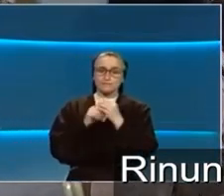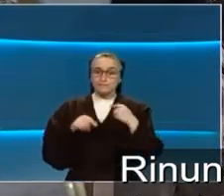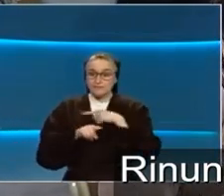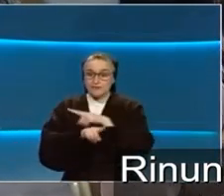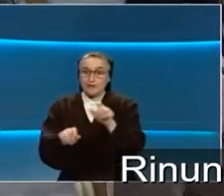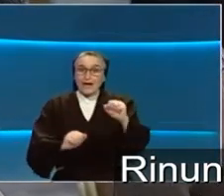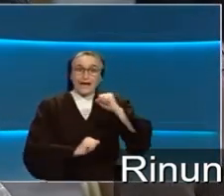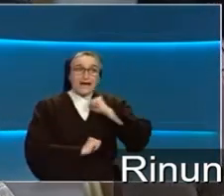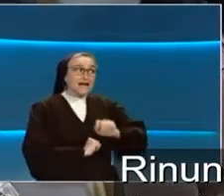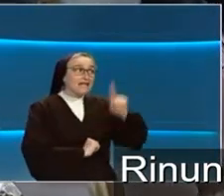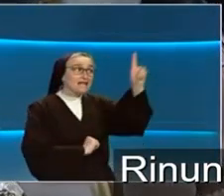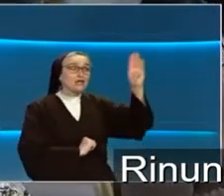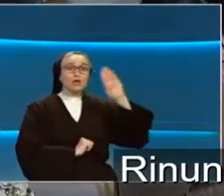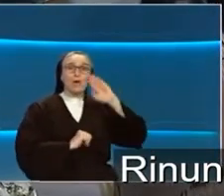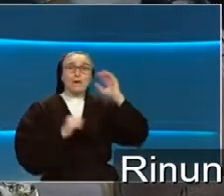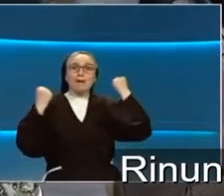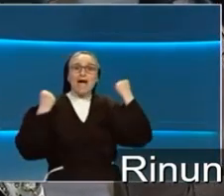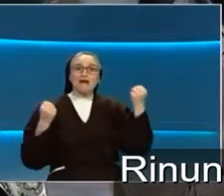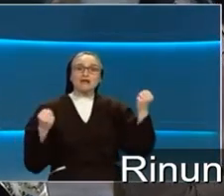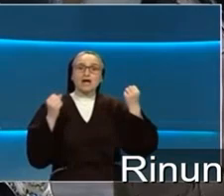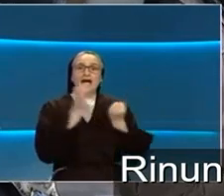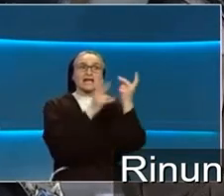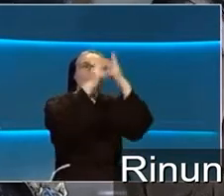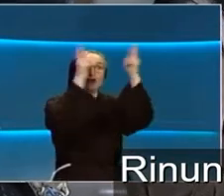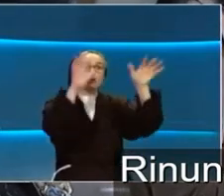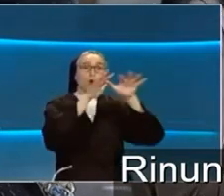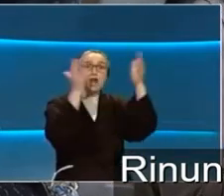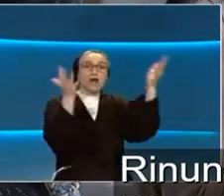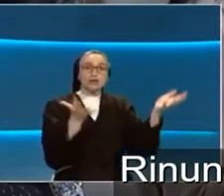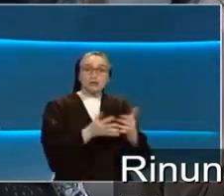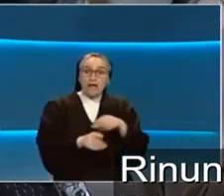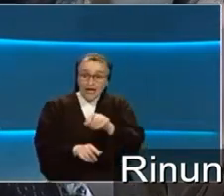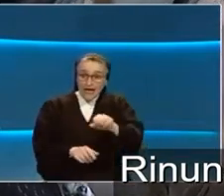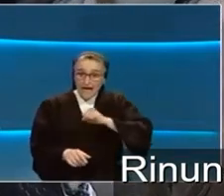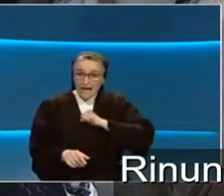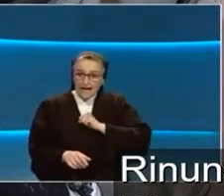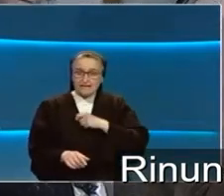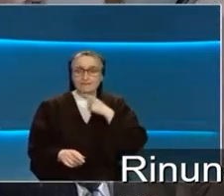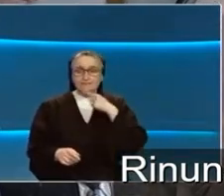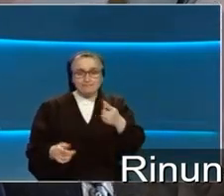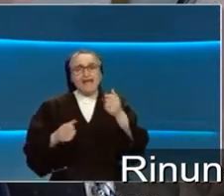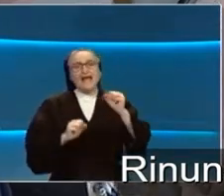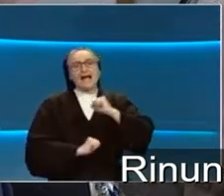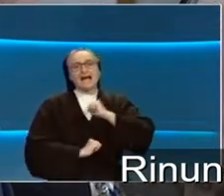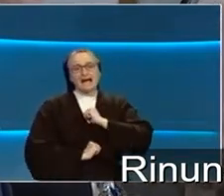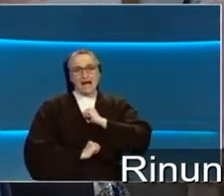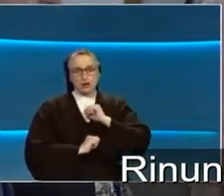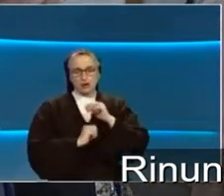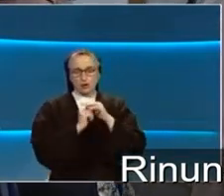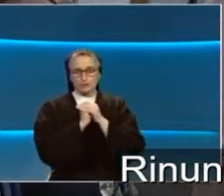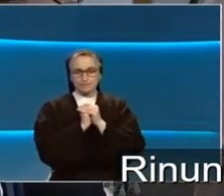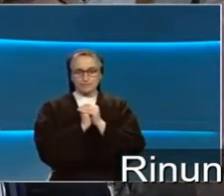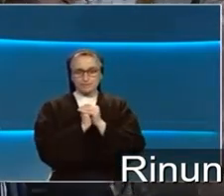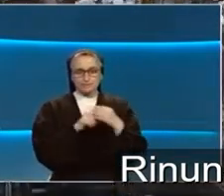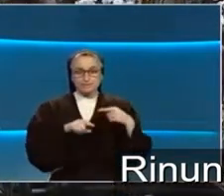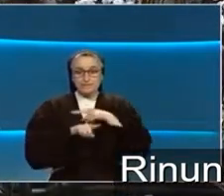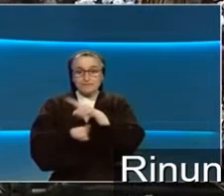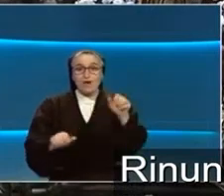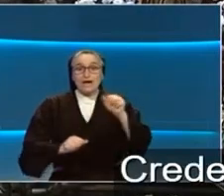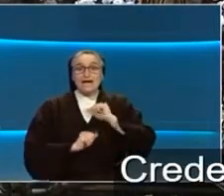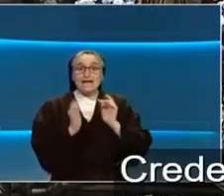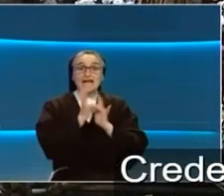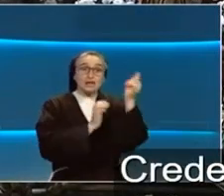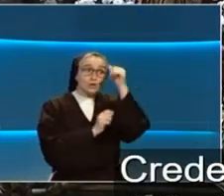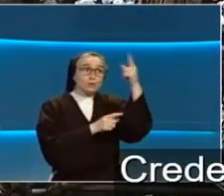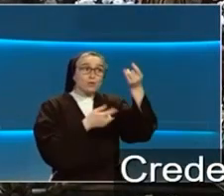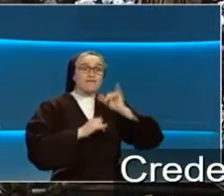Credete in Dio, Padre onnipotente, creatore del cielo e della terra. Credo. Credete in Gesù